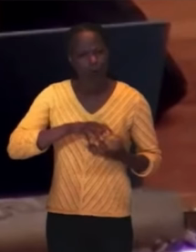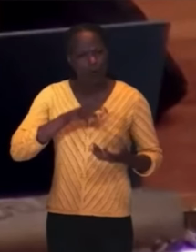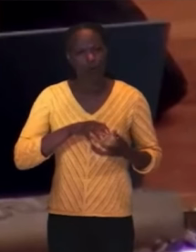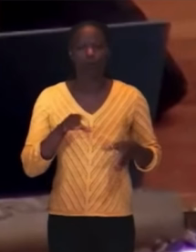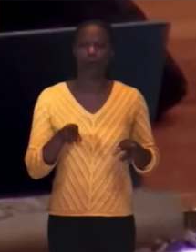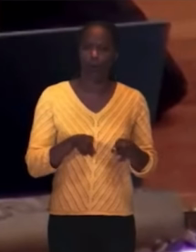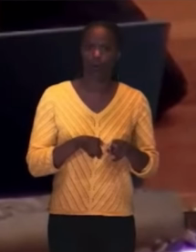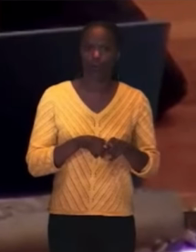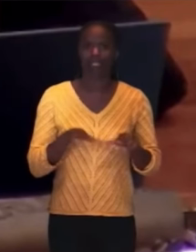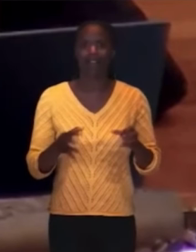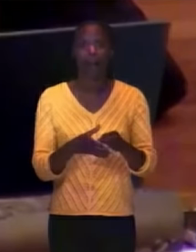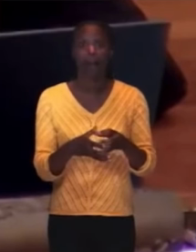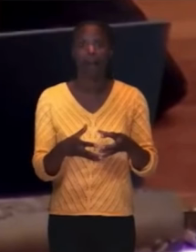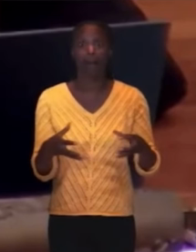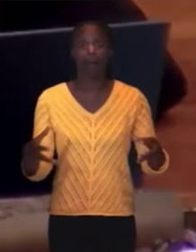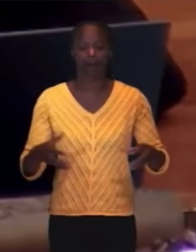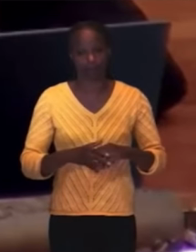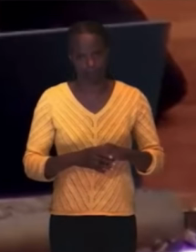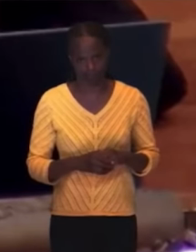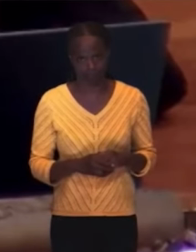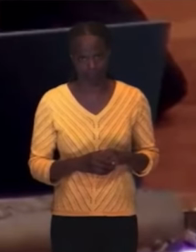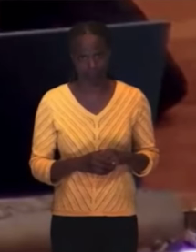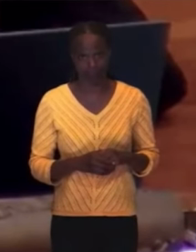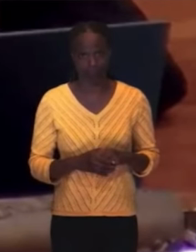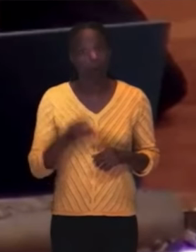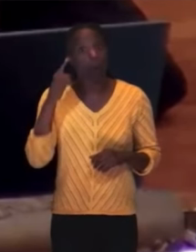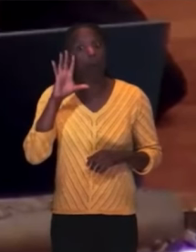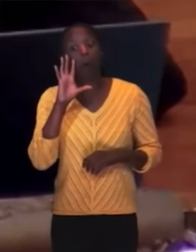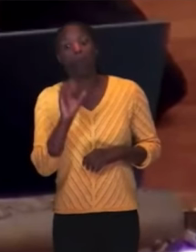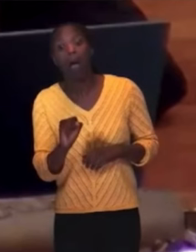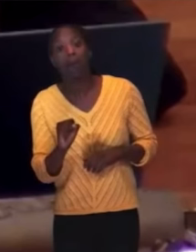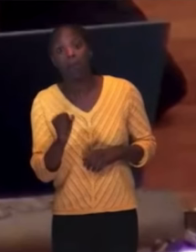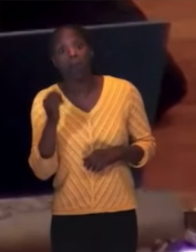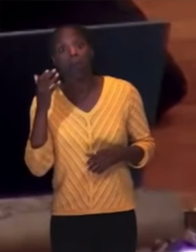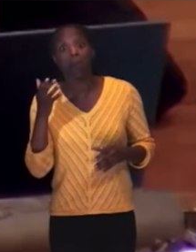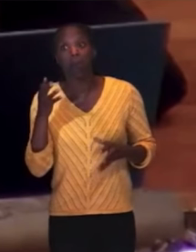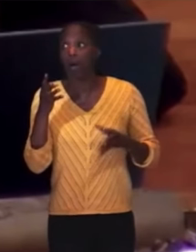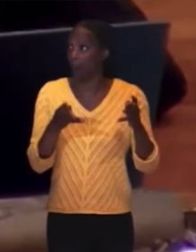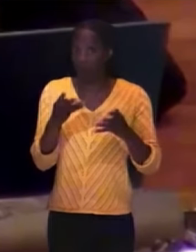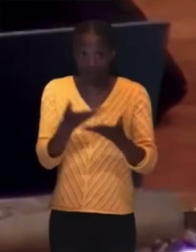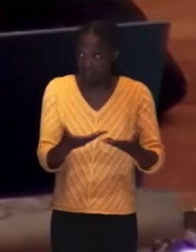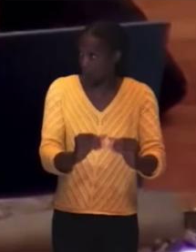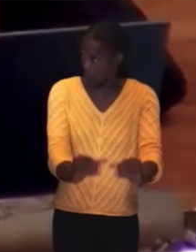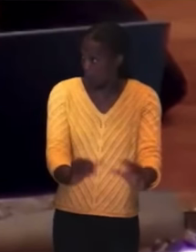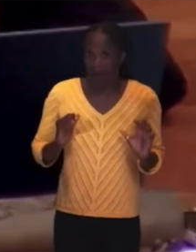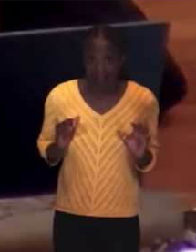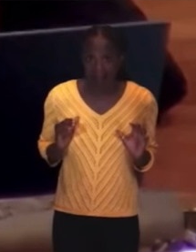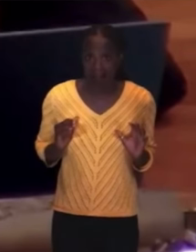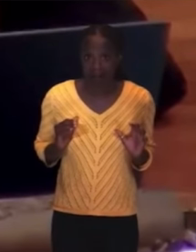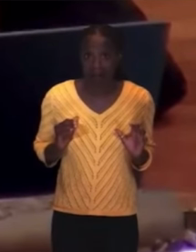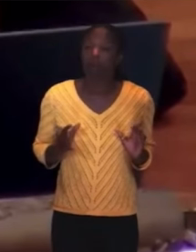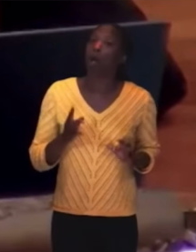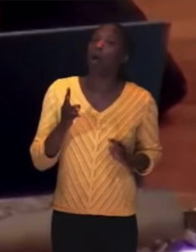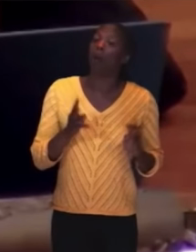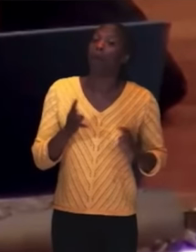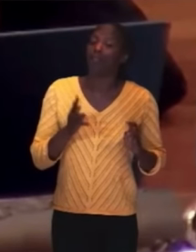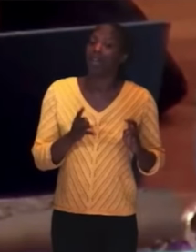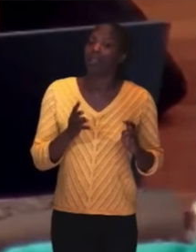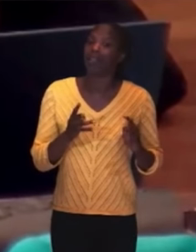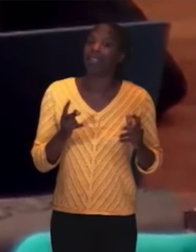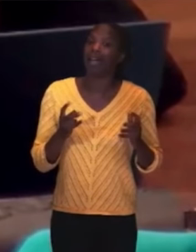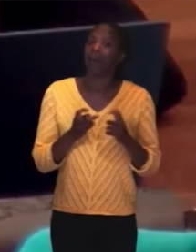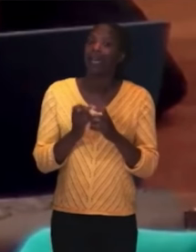qu'en déploiement, pour voir si véritablement, ce qui est peut-être une réalité d'ailleurs, hein, que la hausse et l'inflation aient un